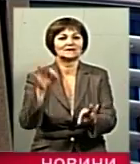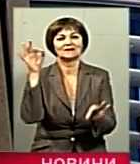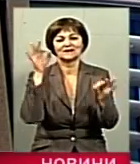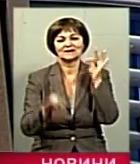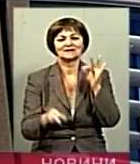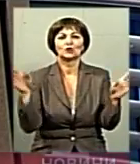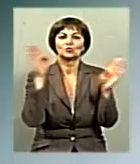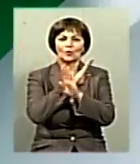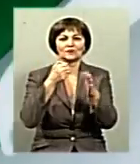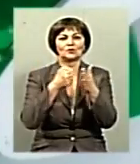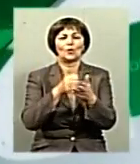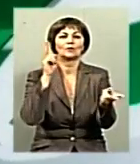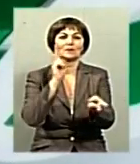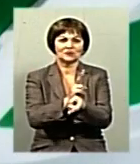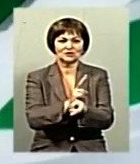побачення.